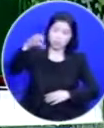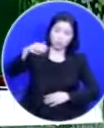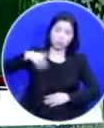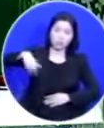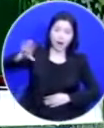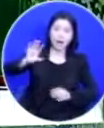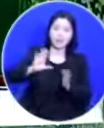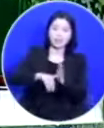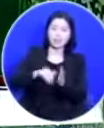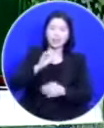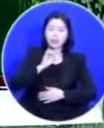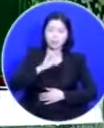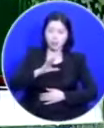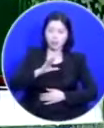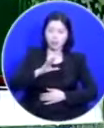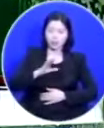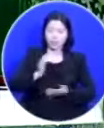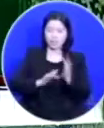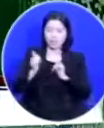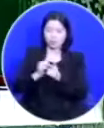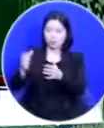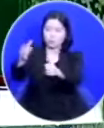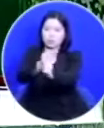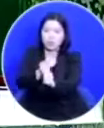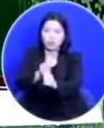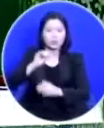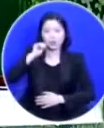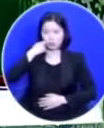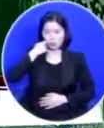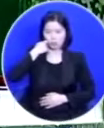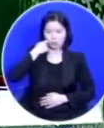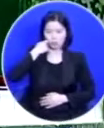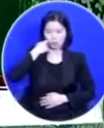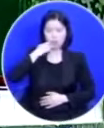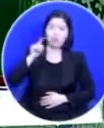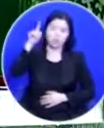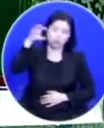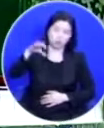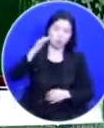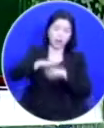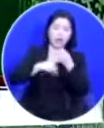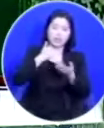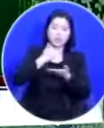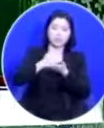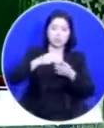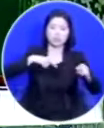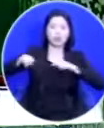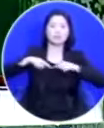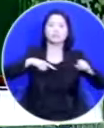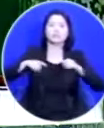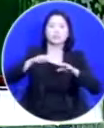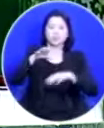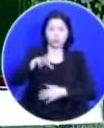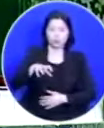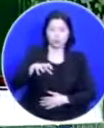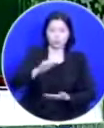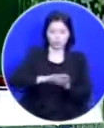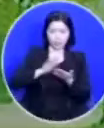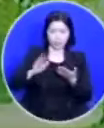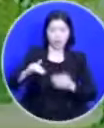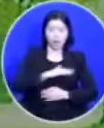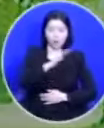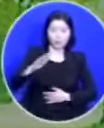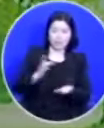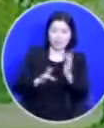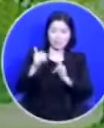때만 예수님 붙잡을 수가 없다는 사실을 아셔야 됩니다 천국은 하나님이 다시 리는 것입니다 우리가